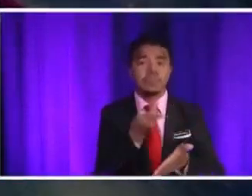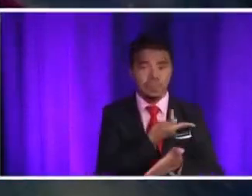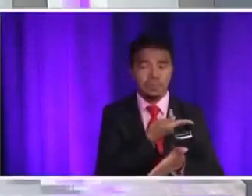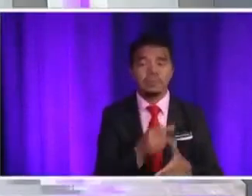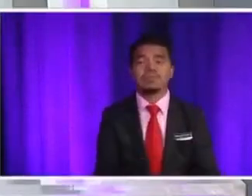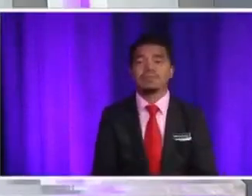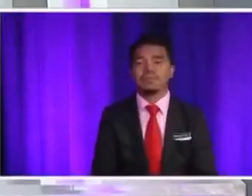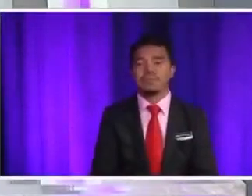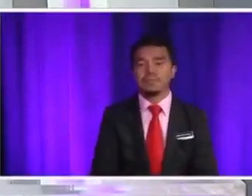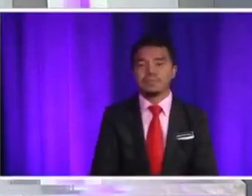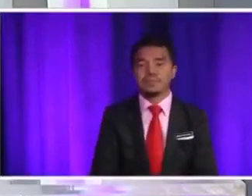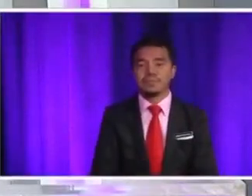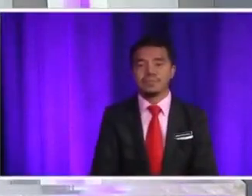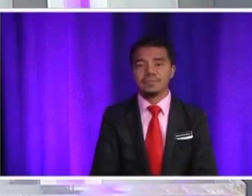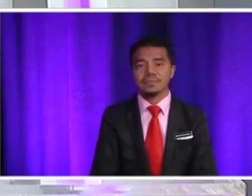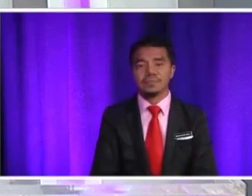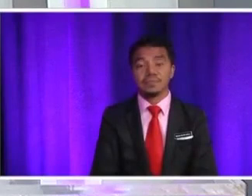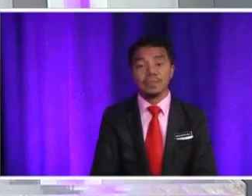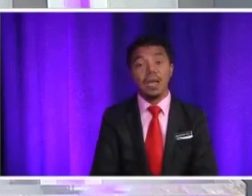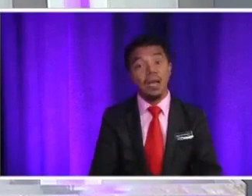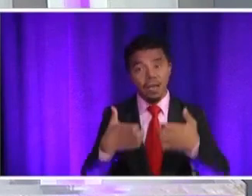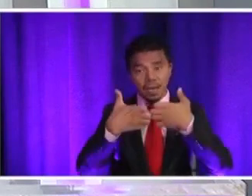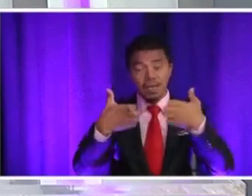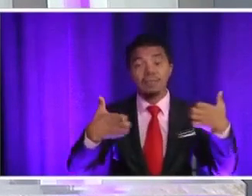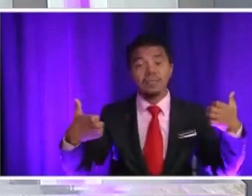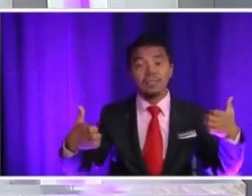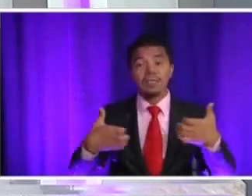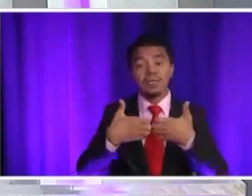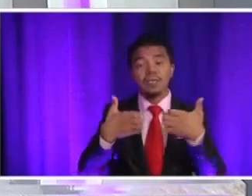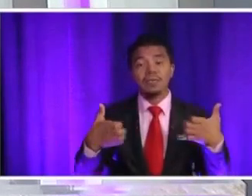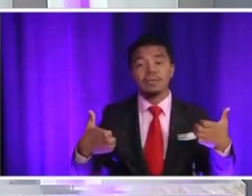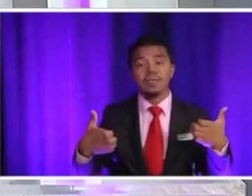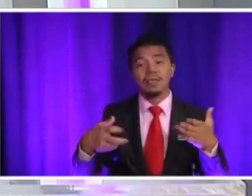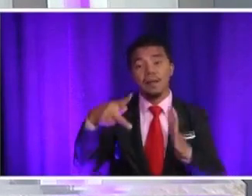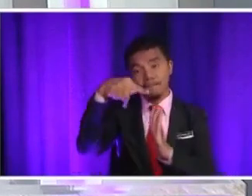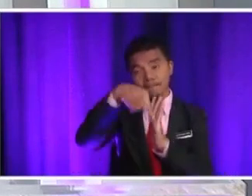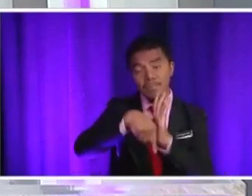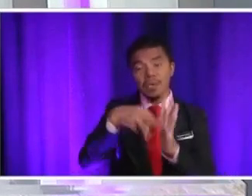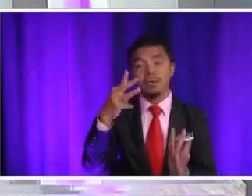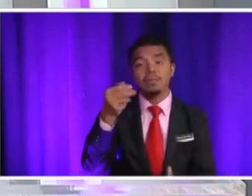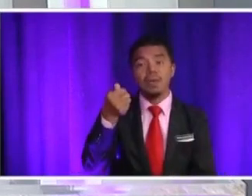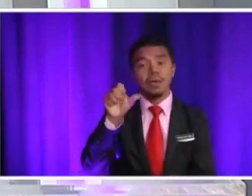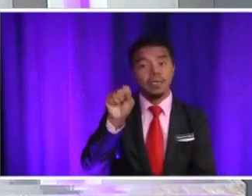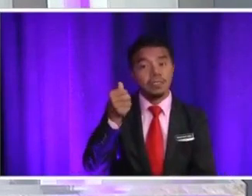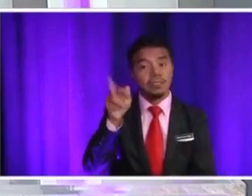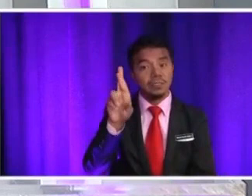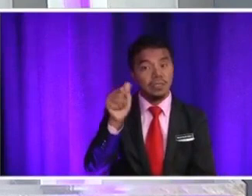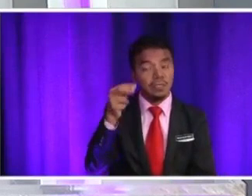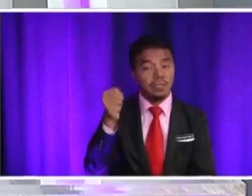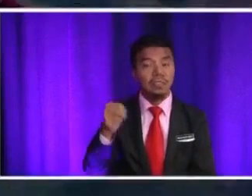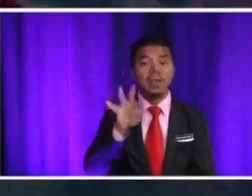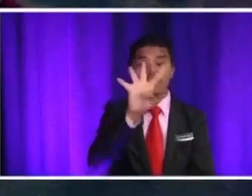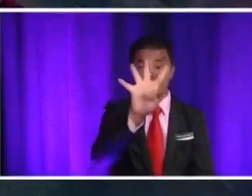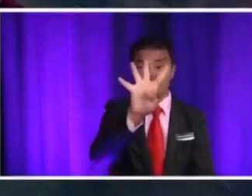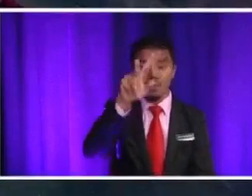penerangan daripada Cikgu Eliza tentang elemen pemasaran 4P. Kalau Cikgu boleh terangkan secara ringkas sedikit dalam segmen ini, apa yang